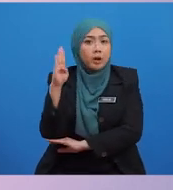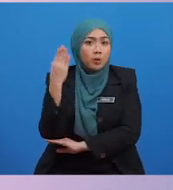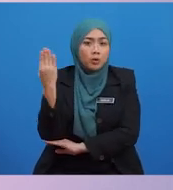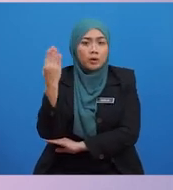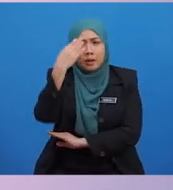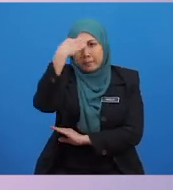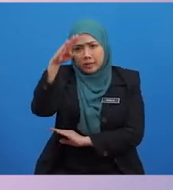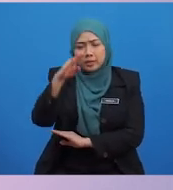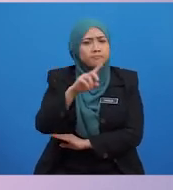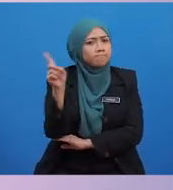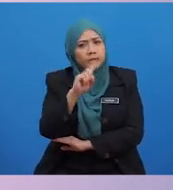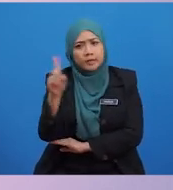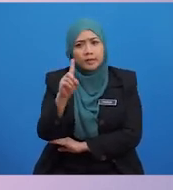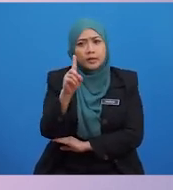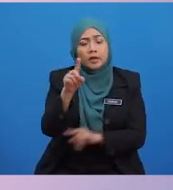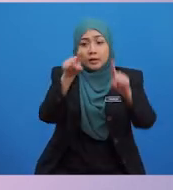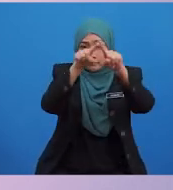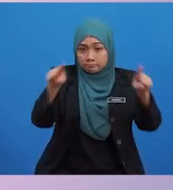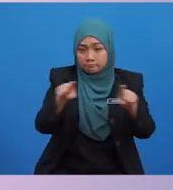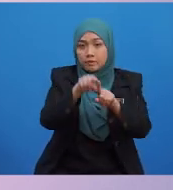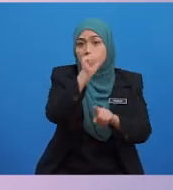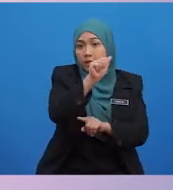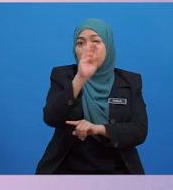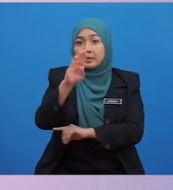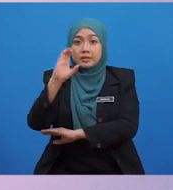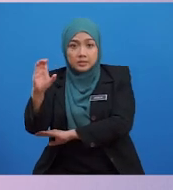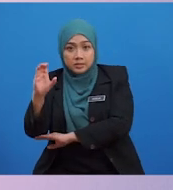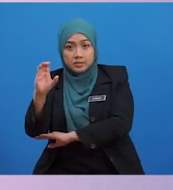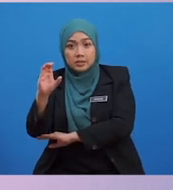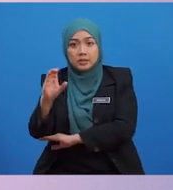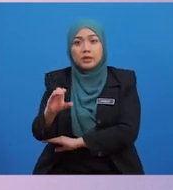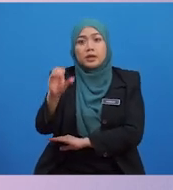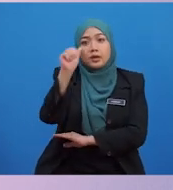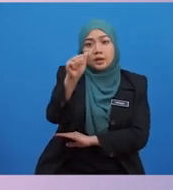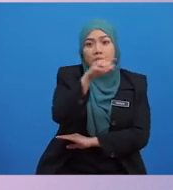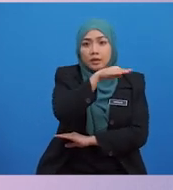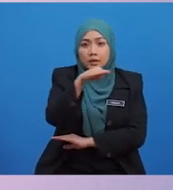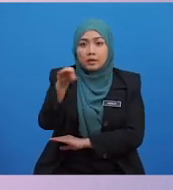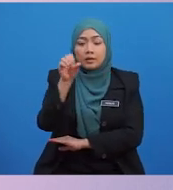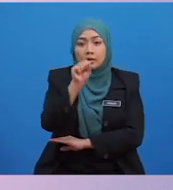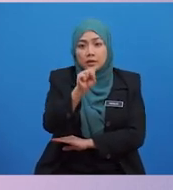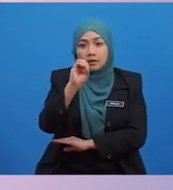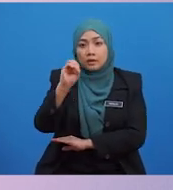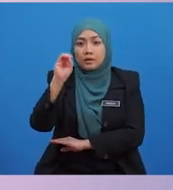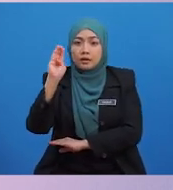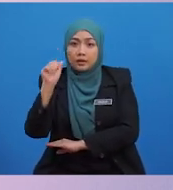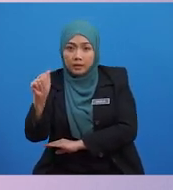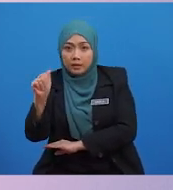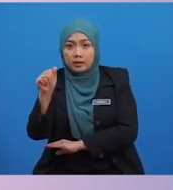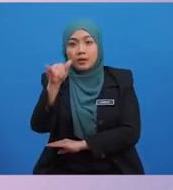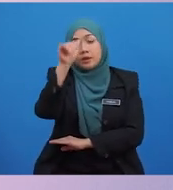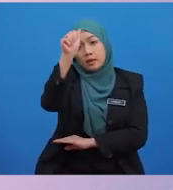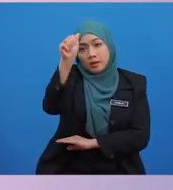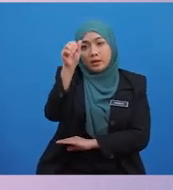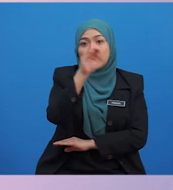nisbah website e-xam a dengan b per Sin B = Shipper size saling